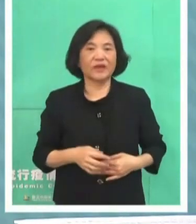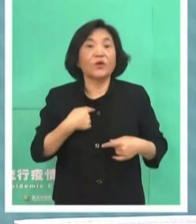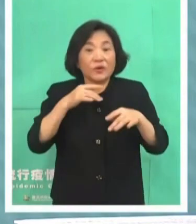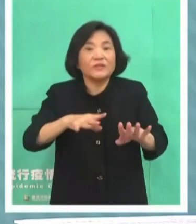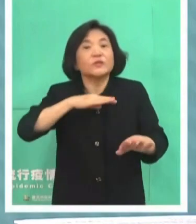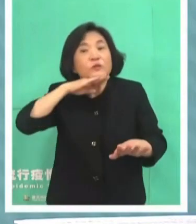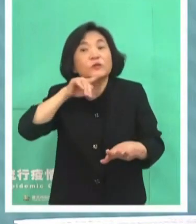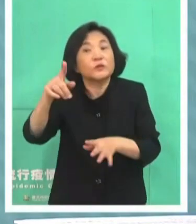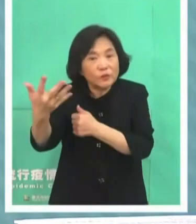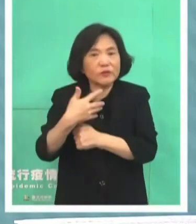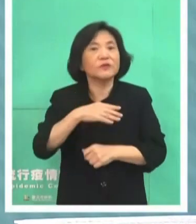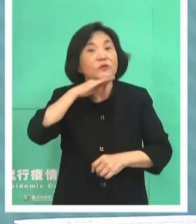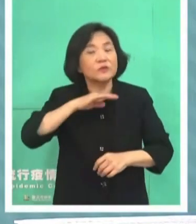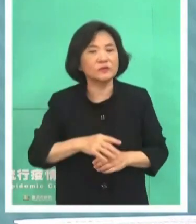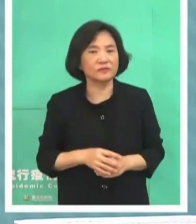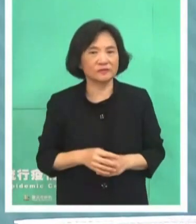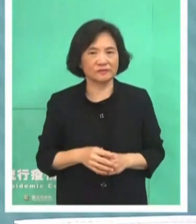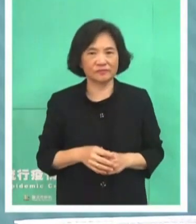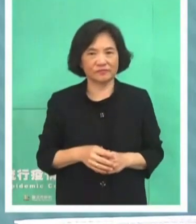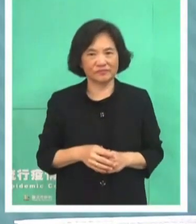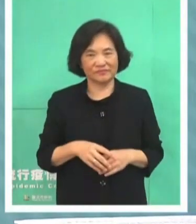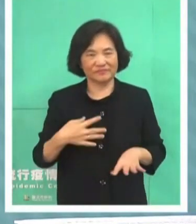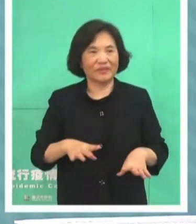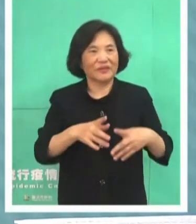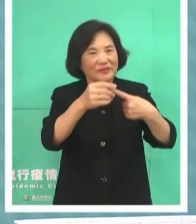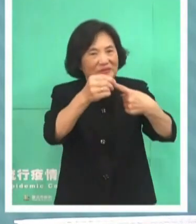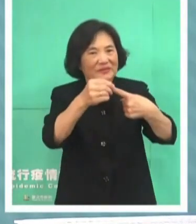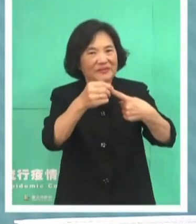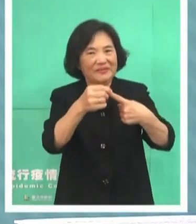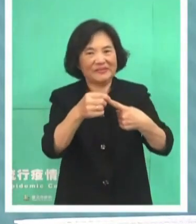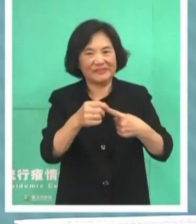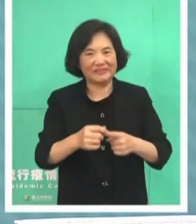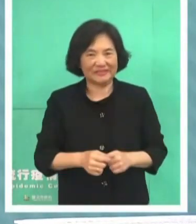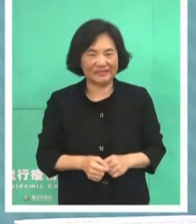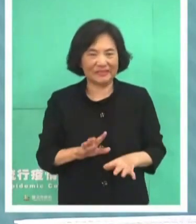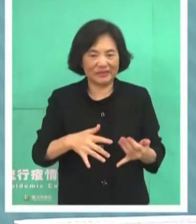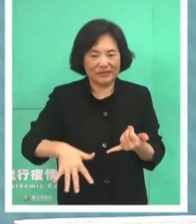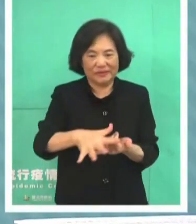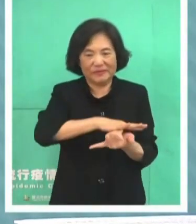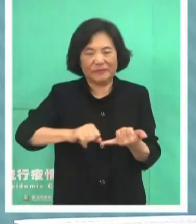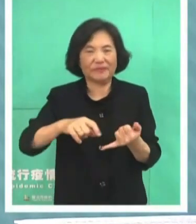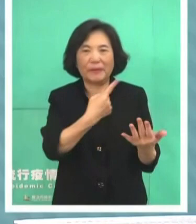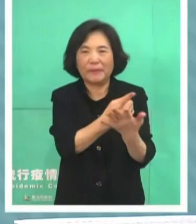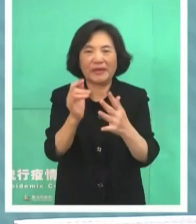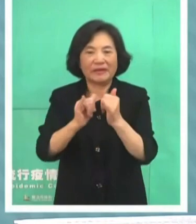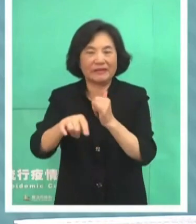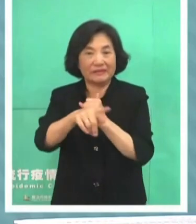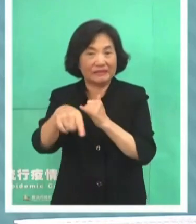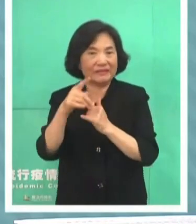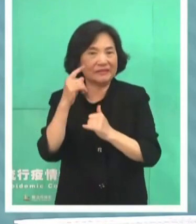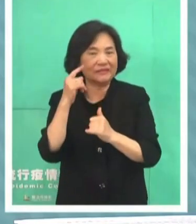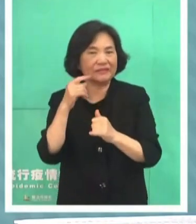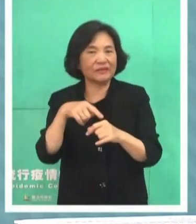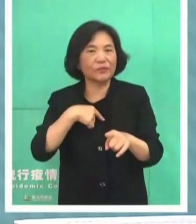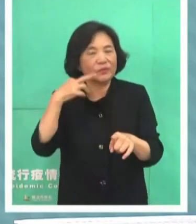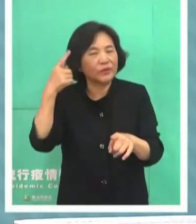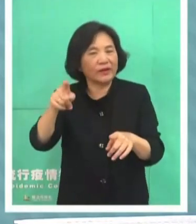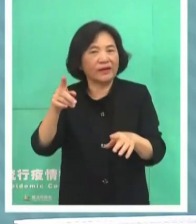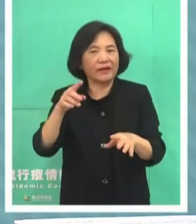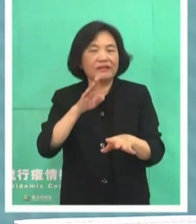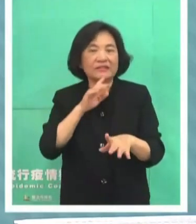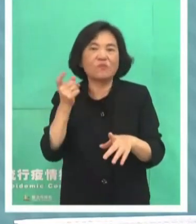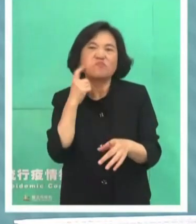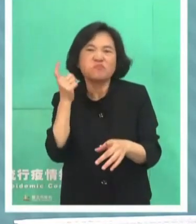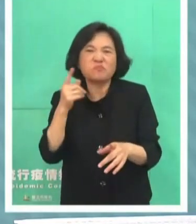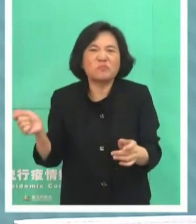对，第一点哦，这就是各位这个全台湾的老百姓哦，请注意看，这就是认知作战的